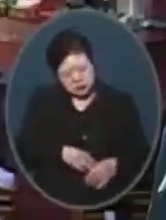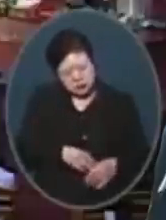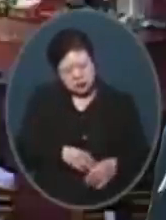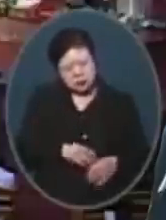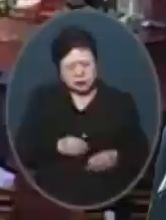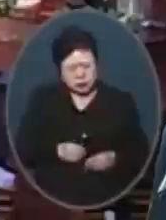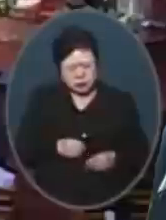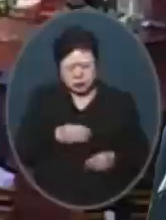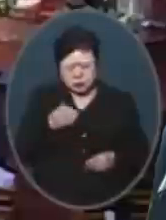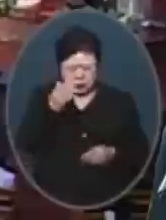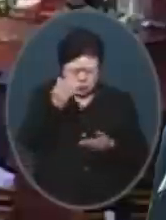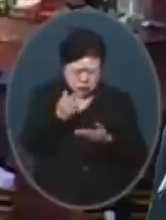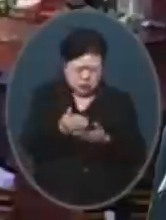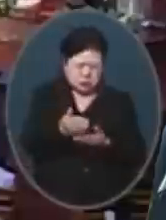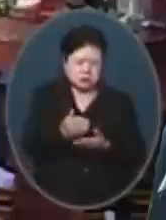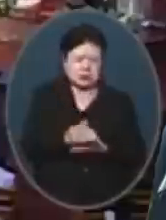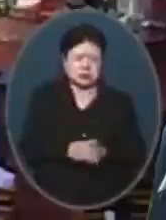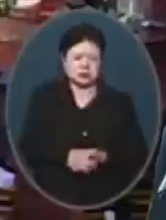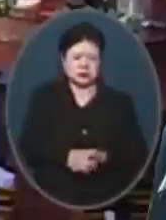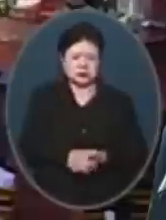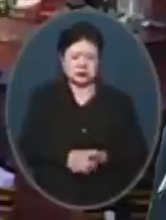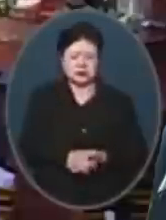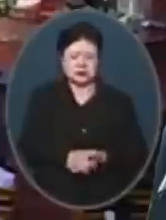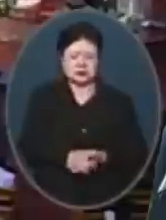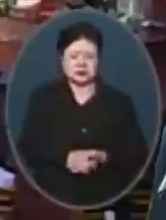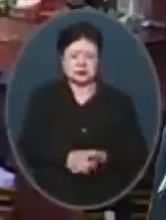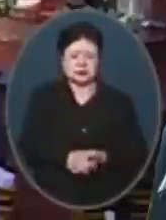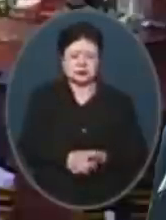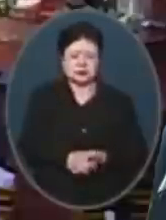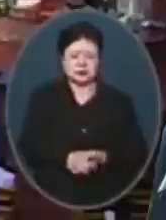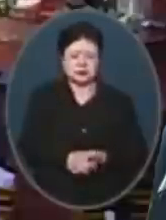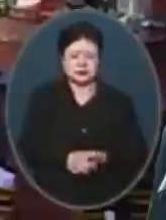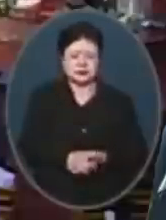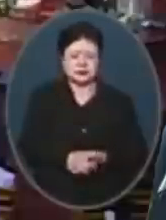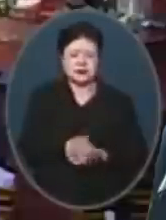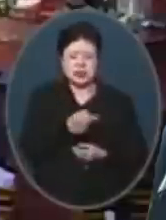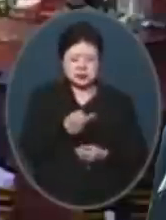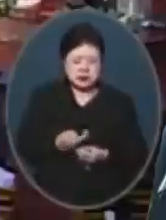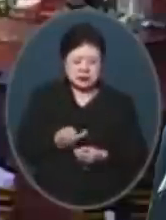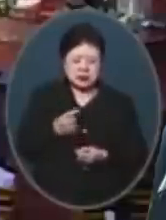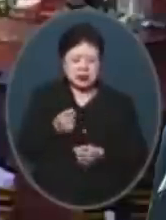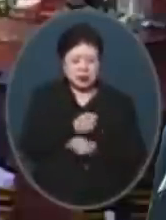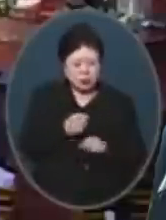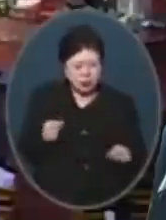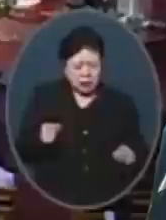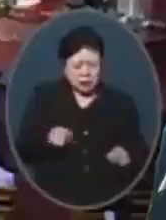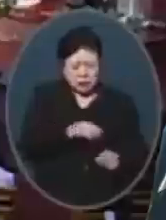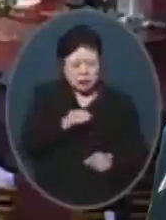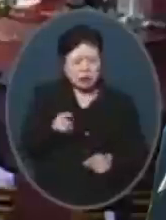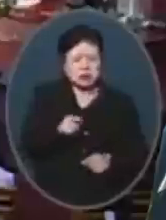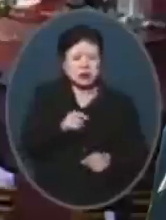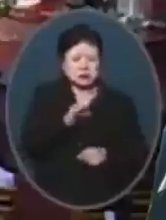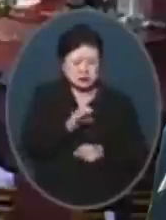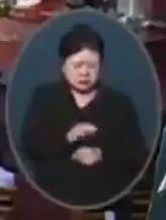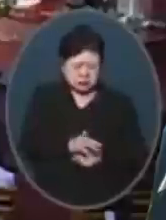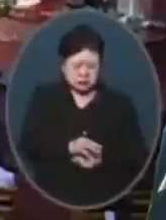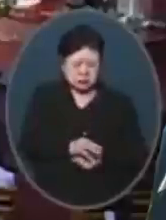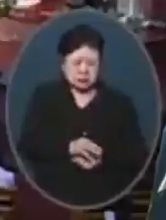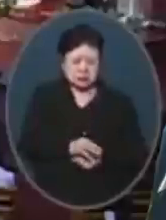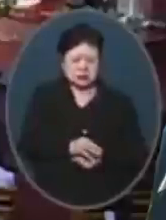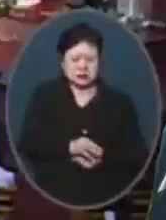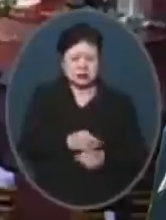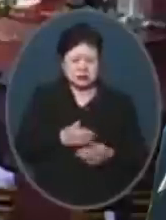기진할까 하여 굶어 보내지 못하겠노라. 제자들이 이르되 광야에서 우리가 어디서 이런